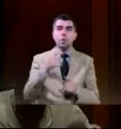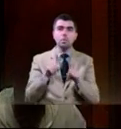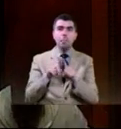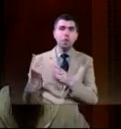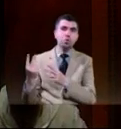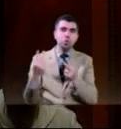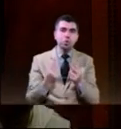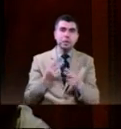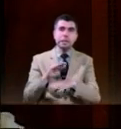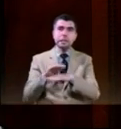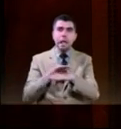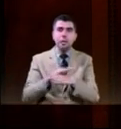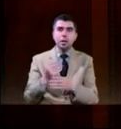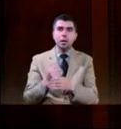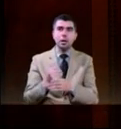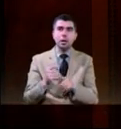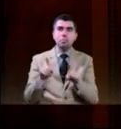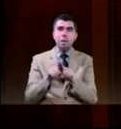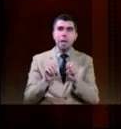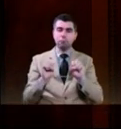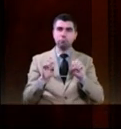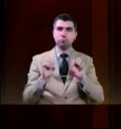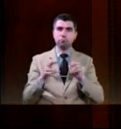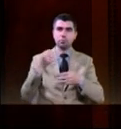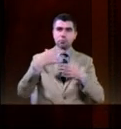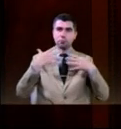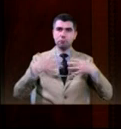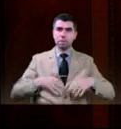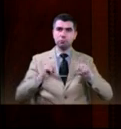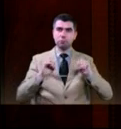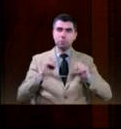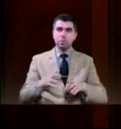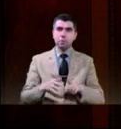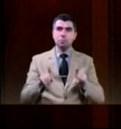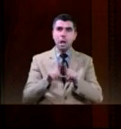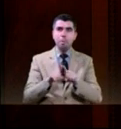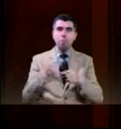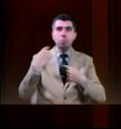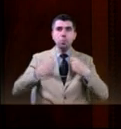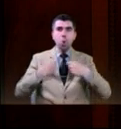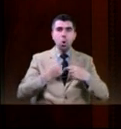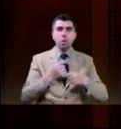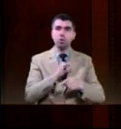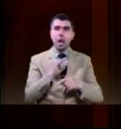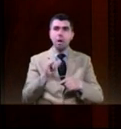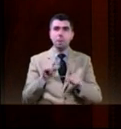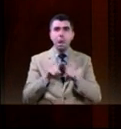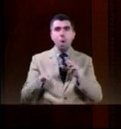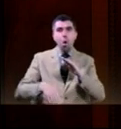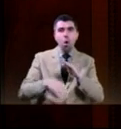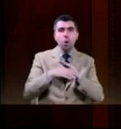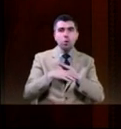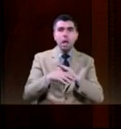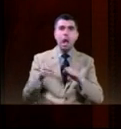للسياسة ويدخل نقي وما فيه حتى جرح حتى حاجة ويخرج